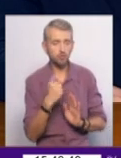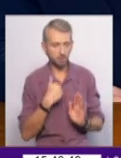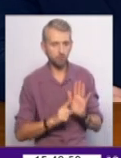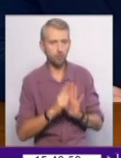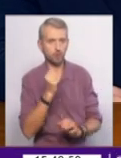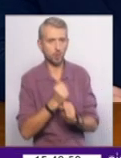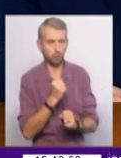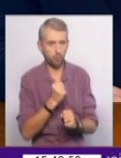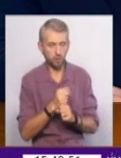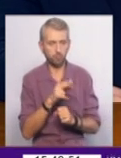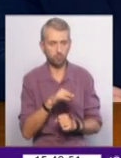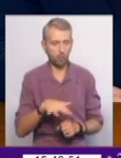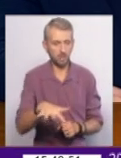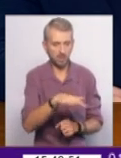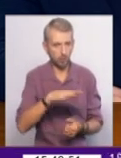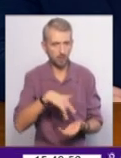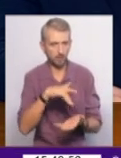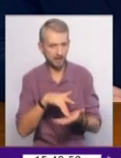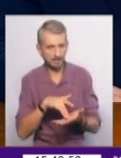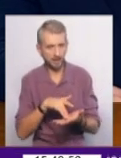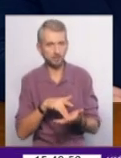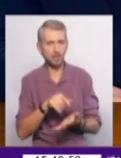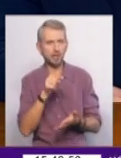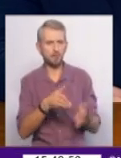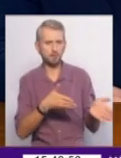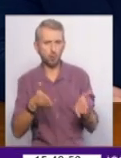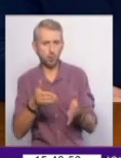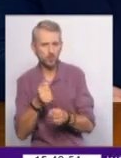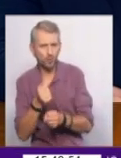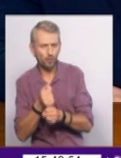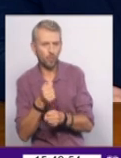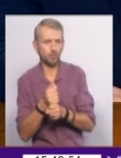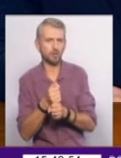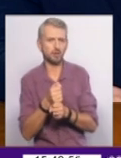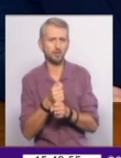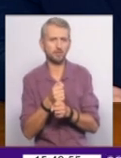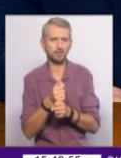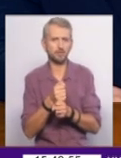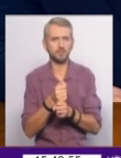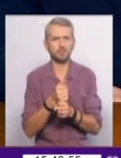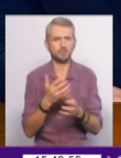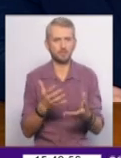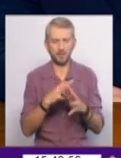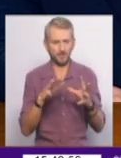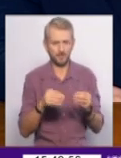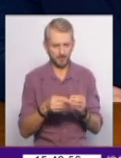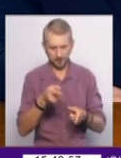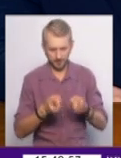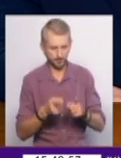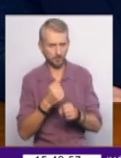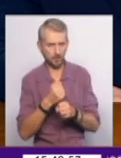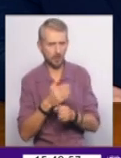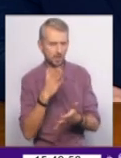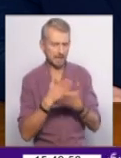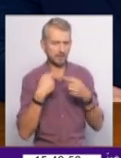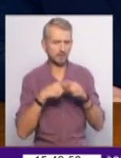роботи якраз по території міста, ну, угу. тобто там підготовчі роботи, винесення в натуру, ну, тобто там є певні технічні